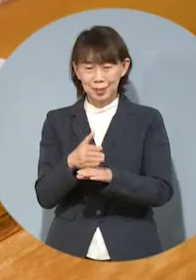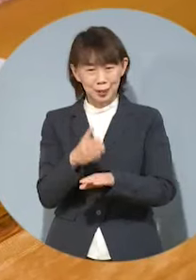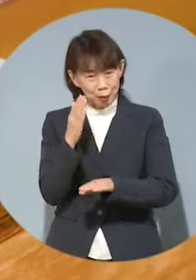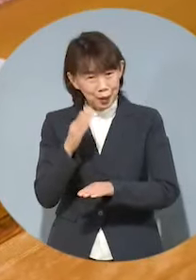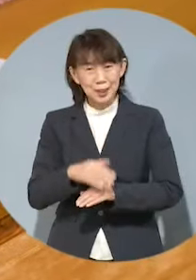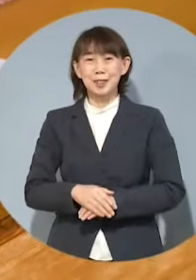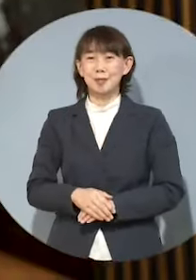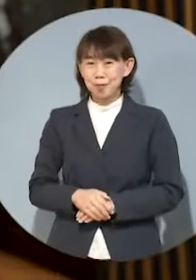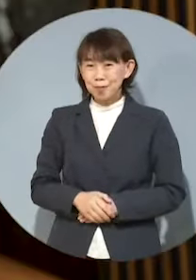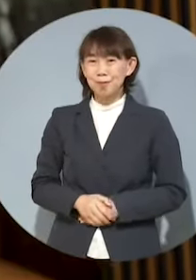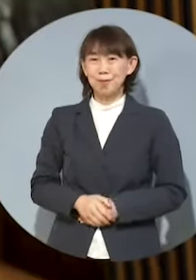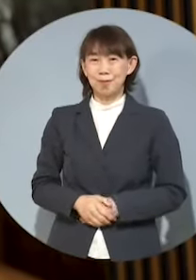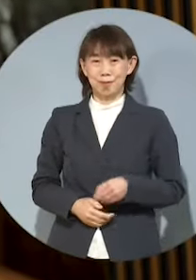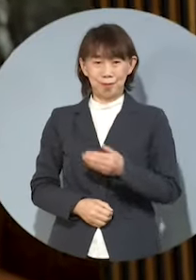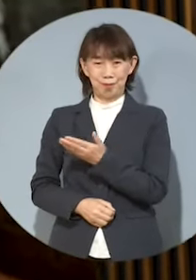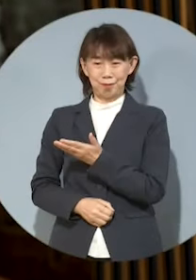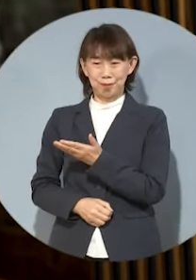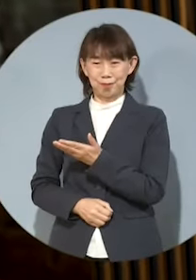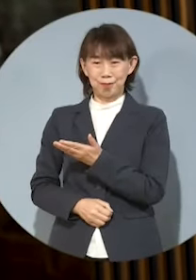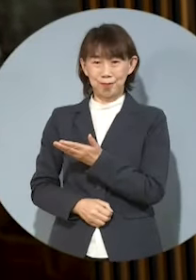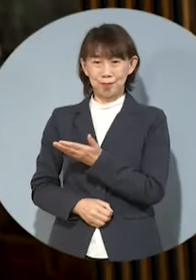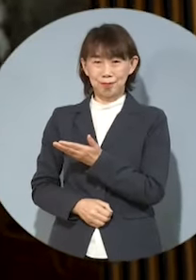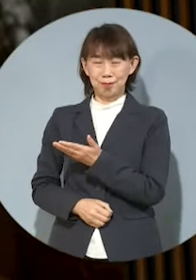ます。